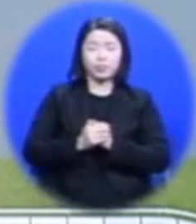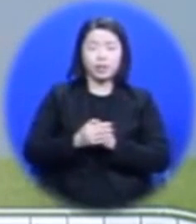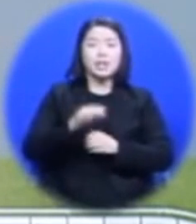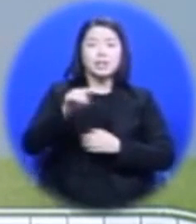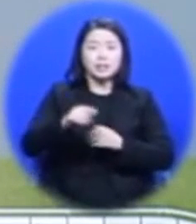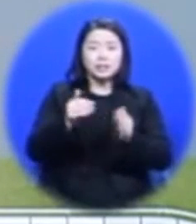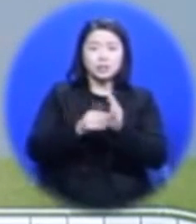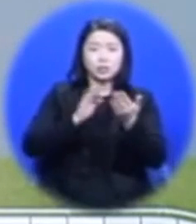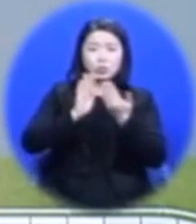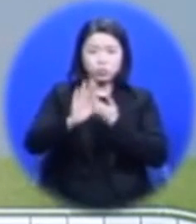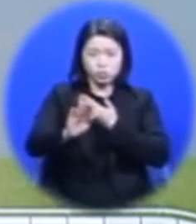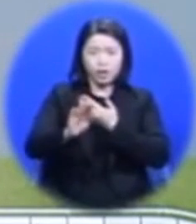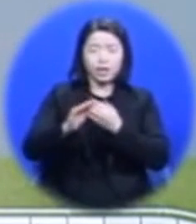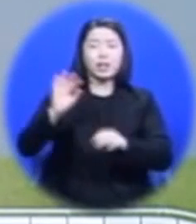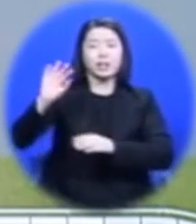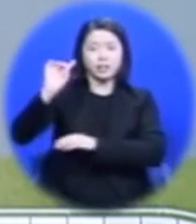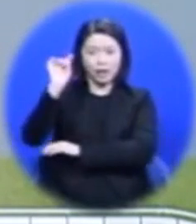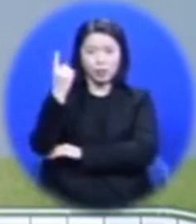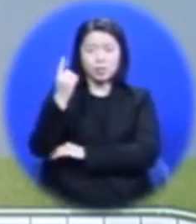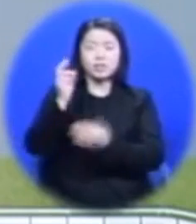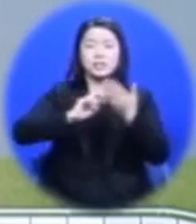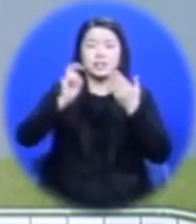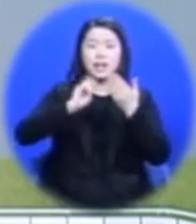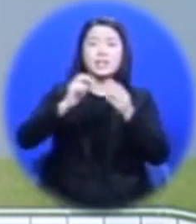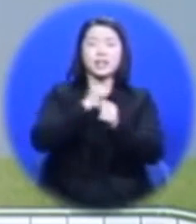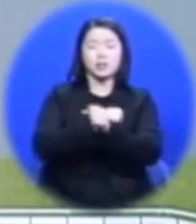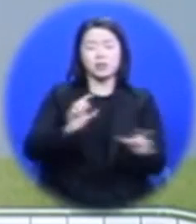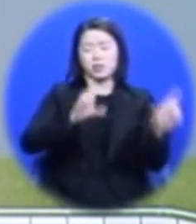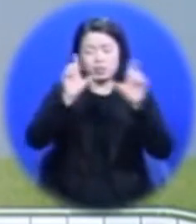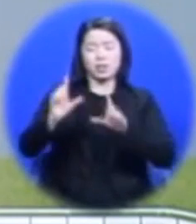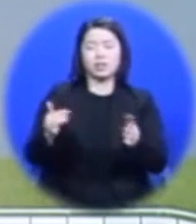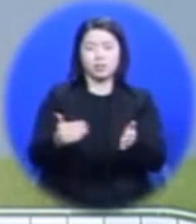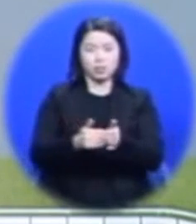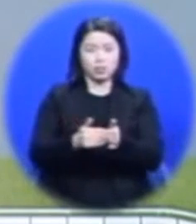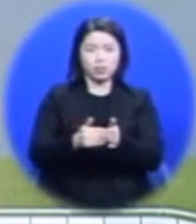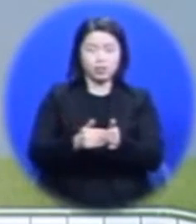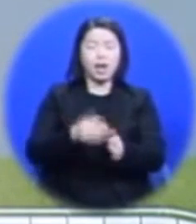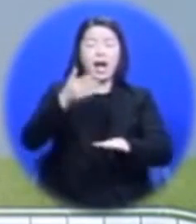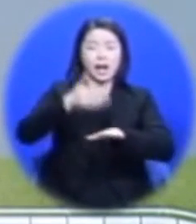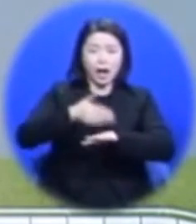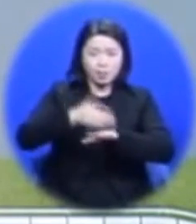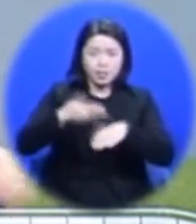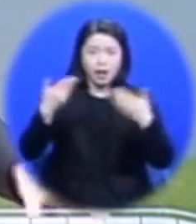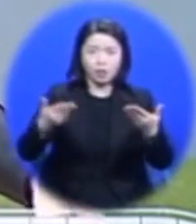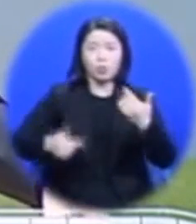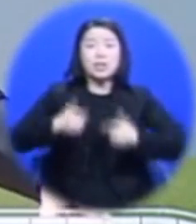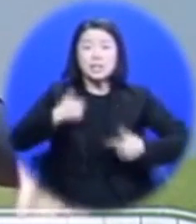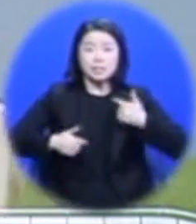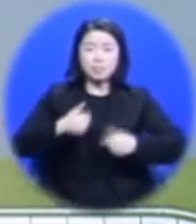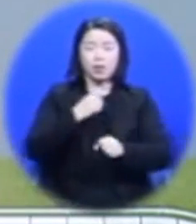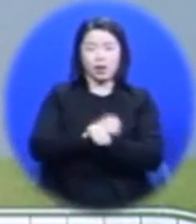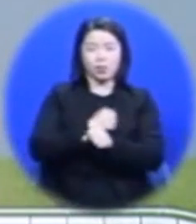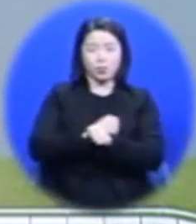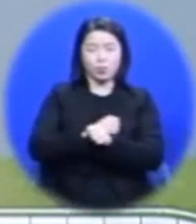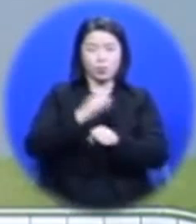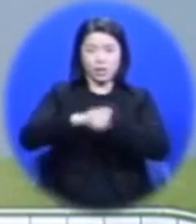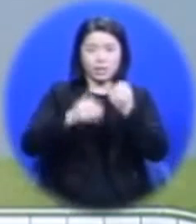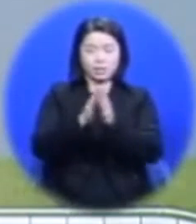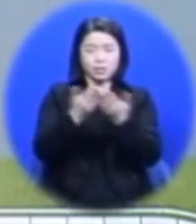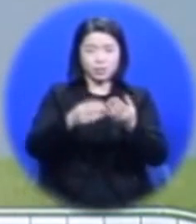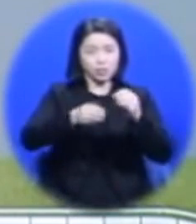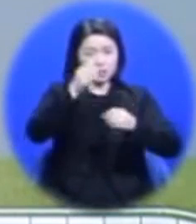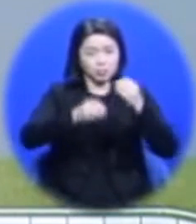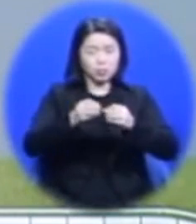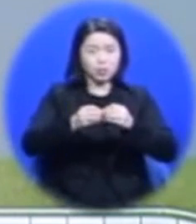그러고 나니까 다윗은 진짜 찬양하며 살았습니다. 감사하고 기뻐하고 성경의 시편의